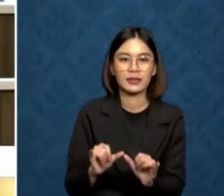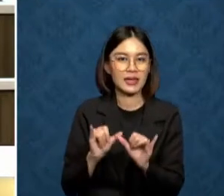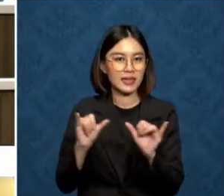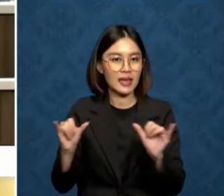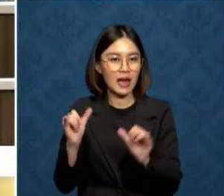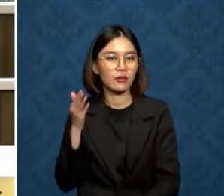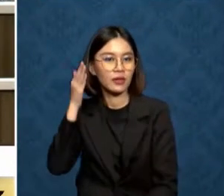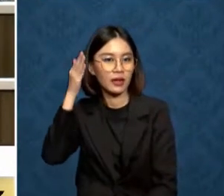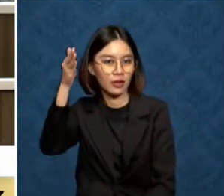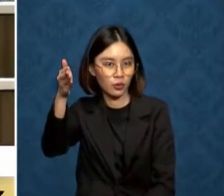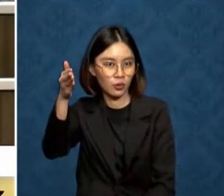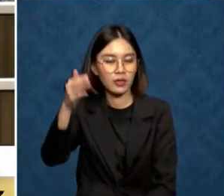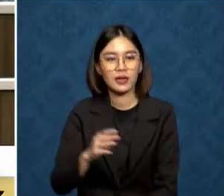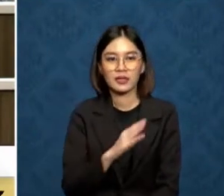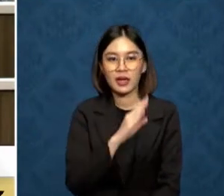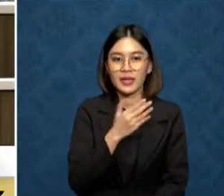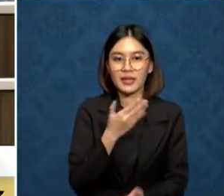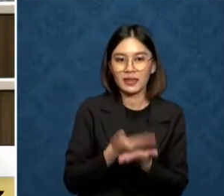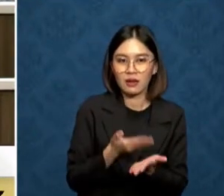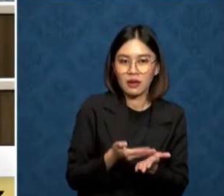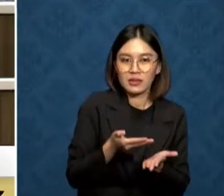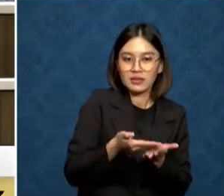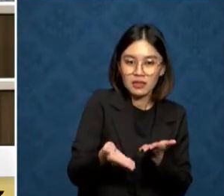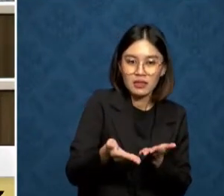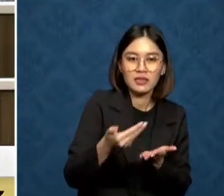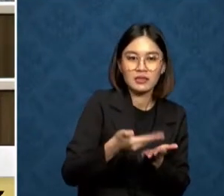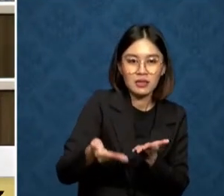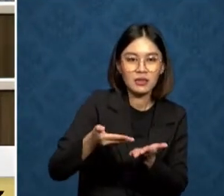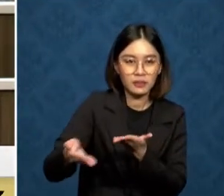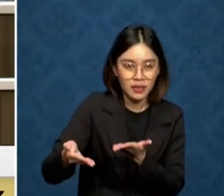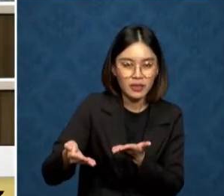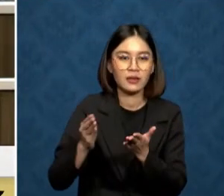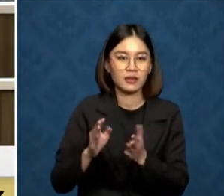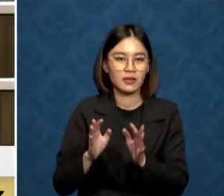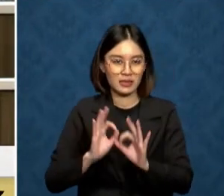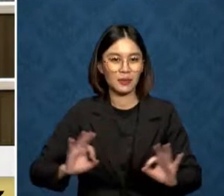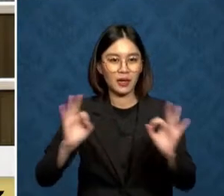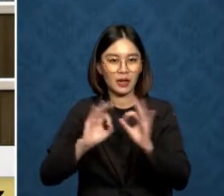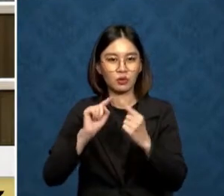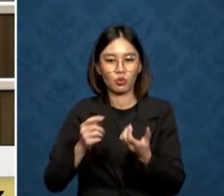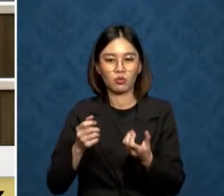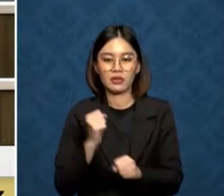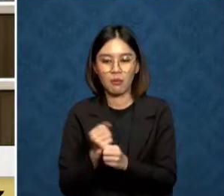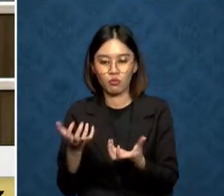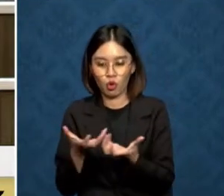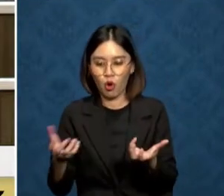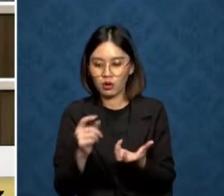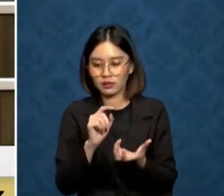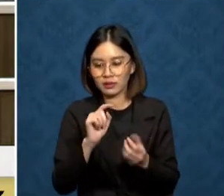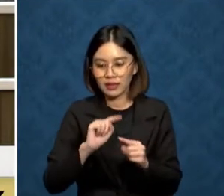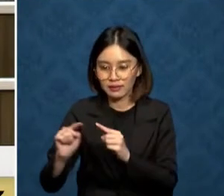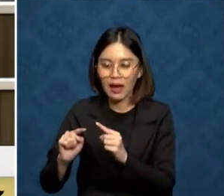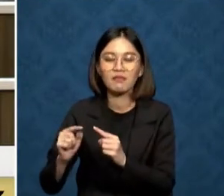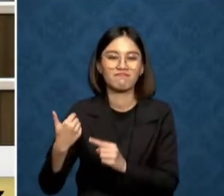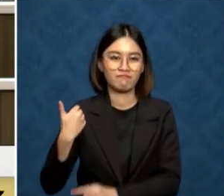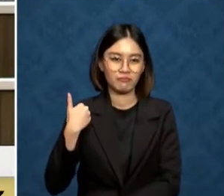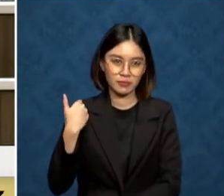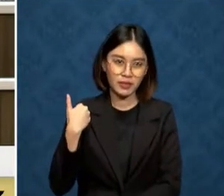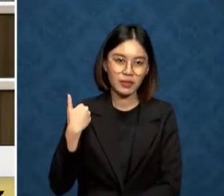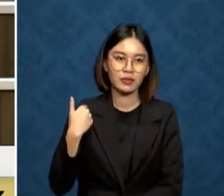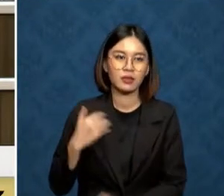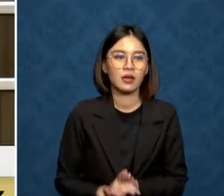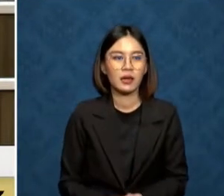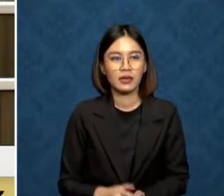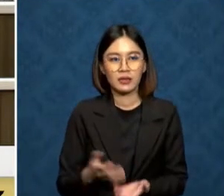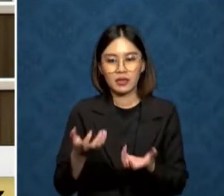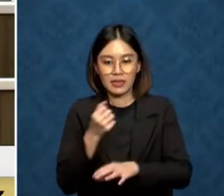ย่วครับเมอมกำลงซื้อที่มากขึ้น แน่นอนครับ การผลิก็จะสงข้นด้วยเมื่อต้องใช้ก